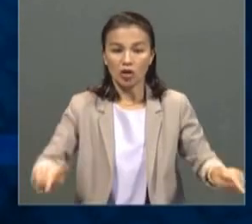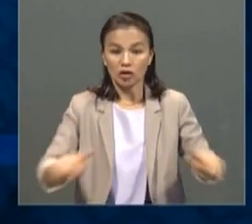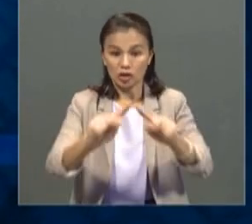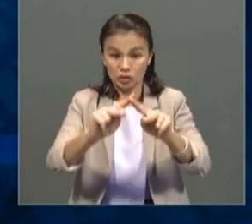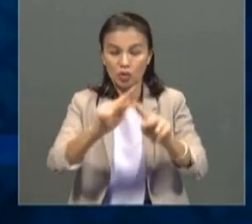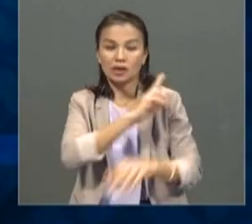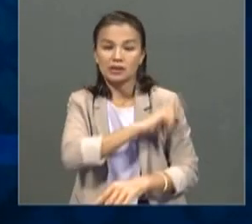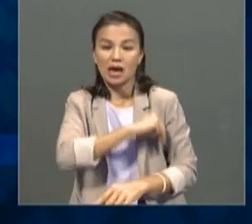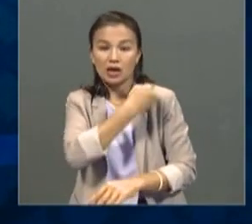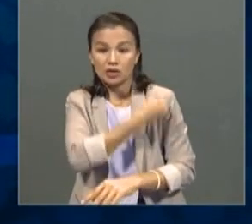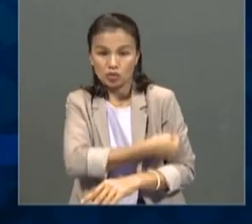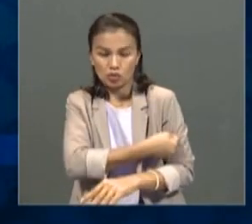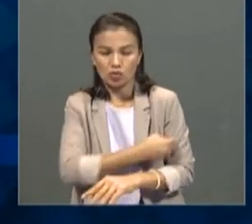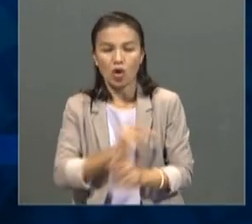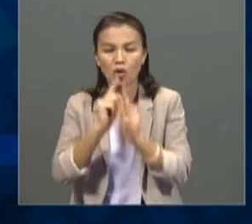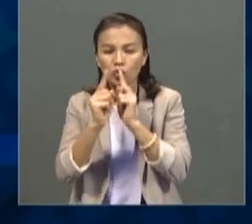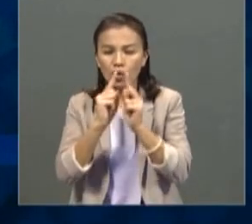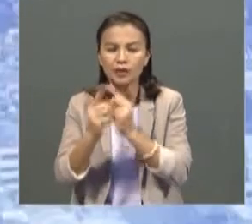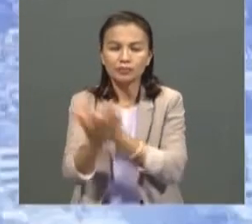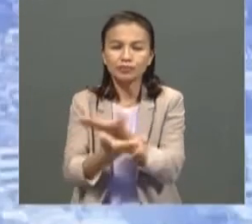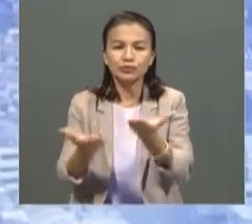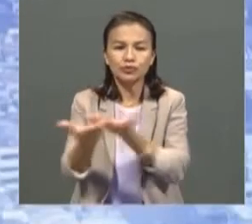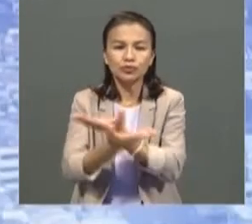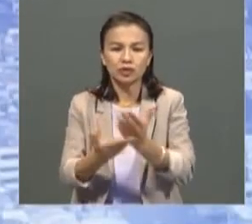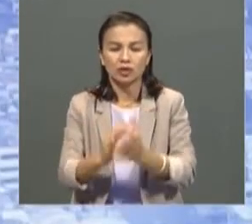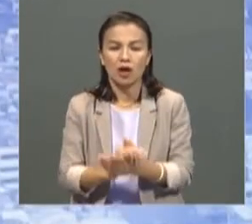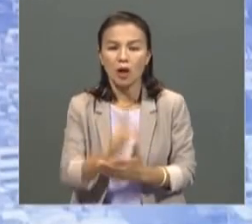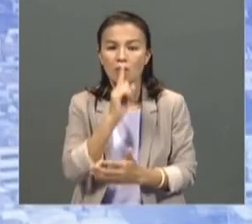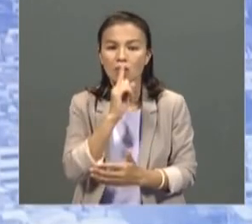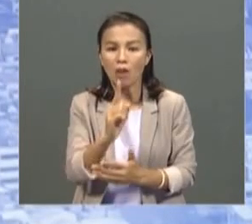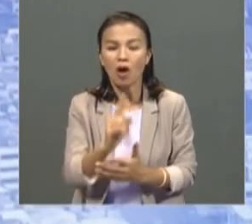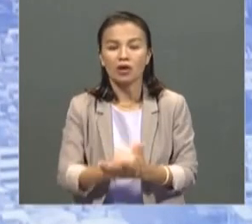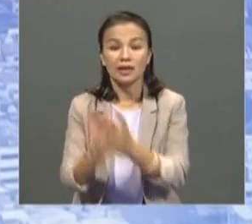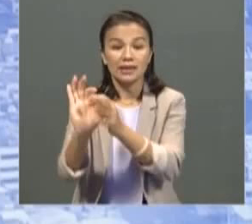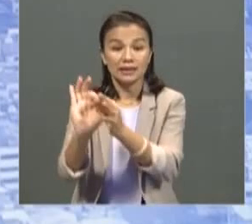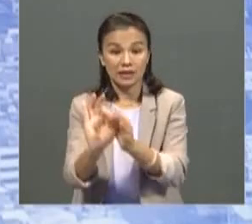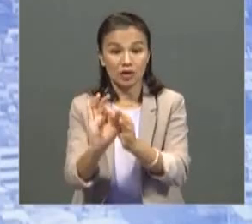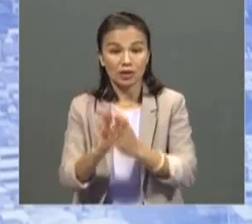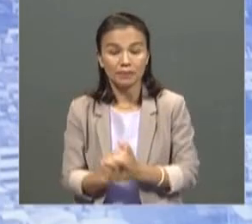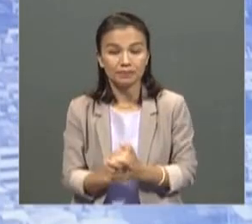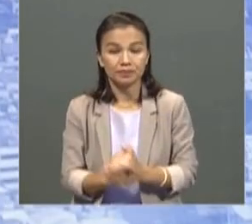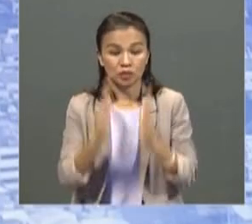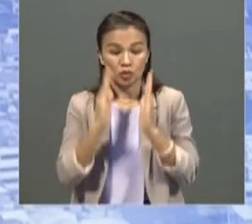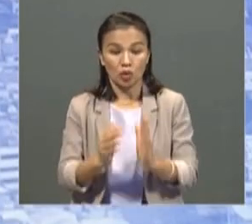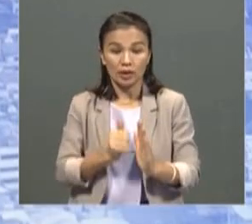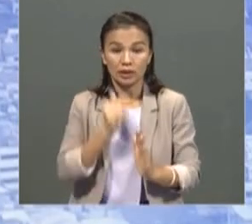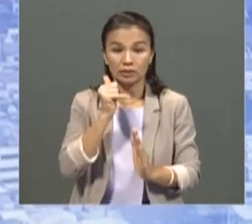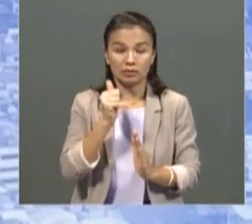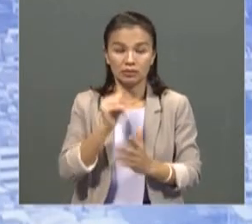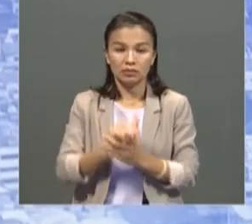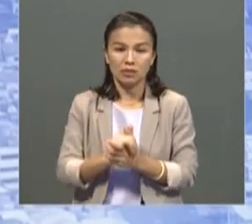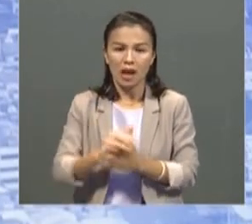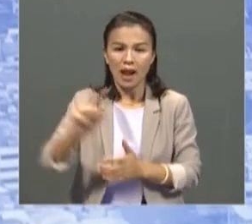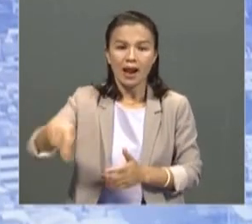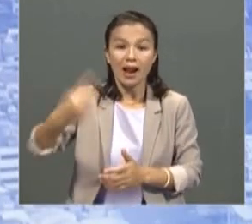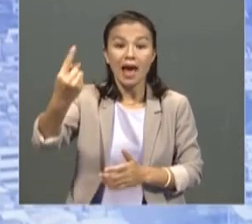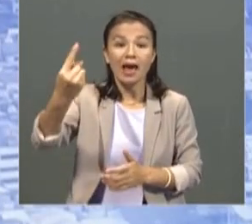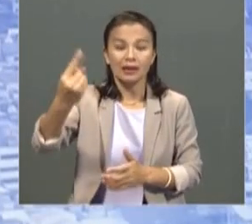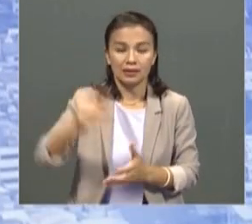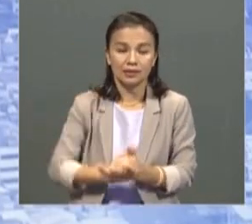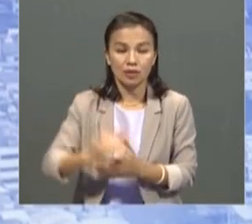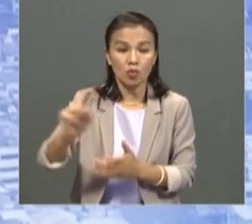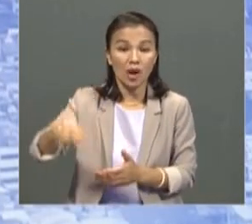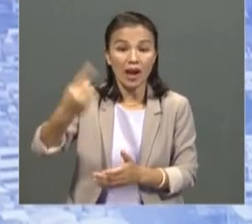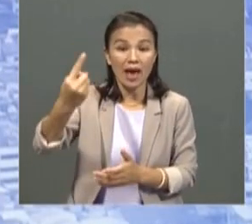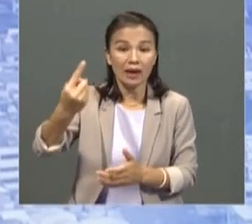ကျန်းမာရေးဝန်ကြီးဌာနဝန်ကြီးတွေနဲ့ကျွန်တော်တို့အစည်းအဝေးတွေဆွေးနွေးဖြစ်တယ်ပြောဖြစ်တယ်အခုကျွန်တော်တို့ပြောဖြစ်တာကတော့